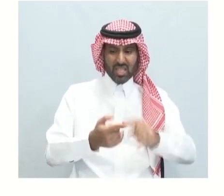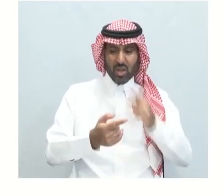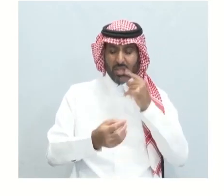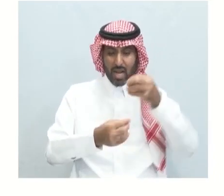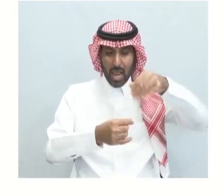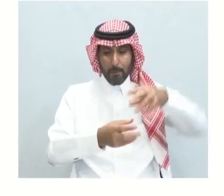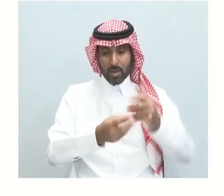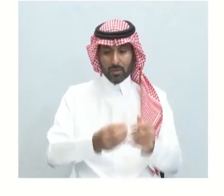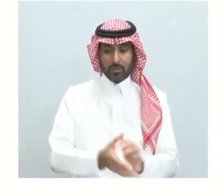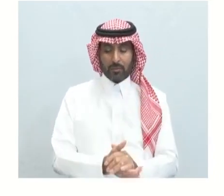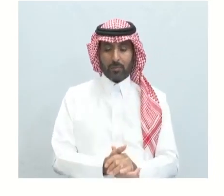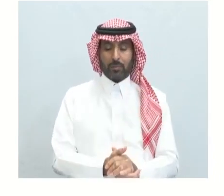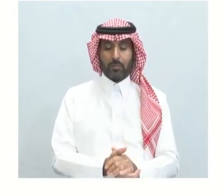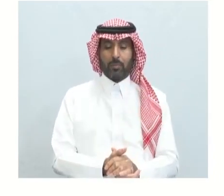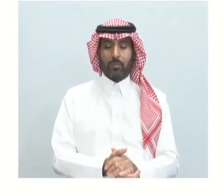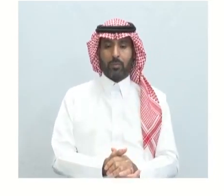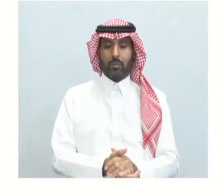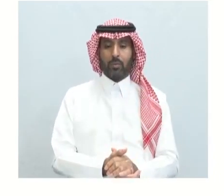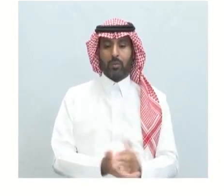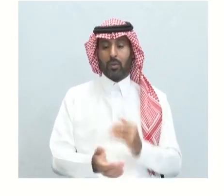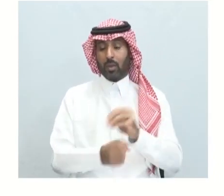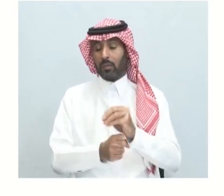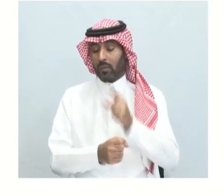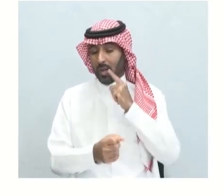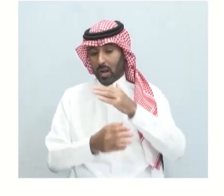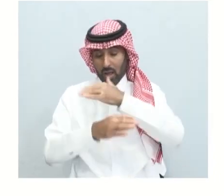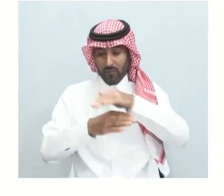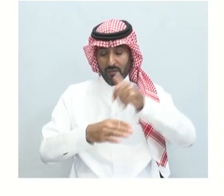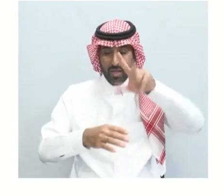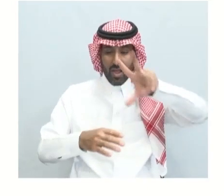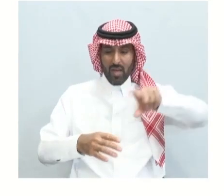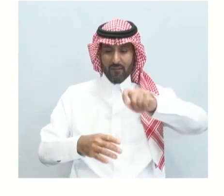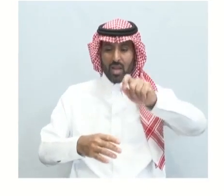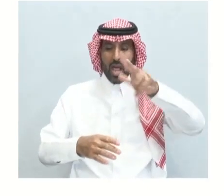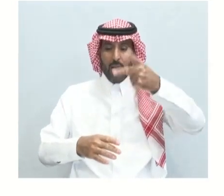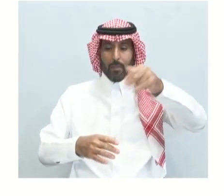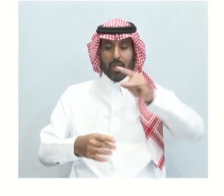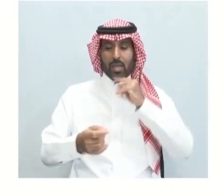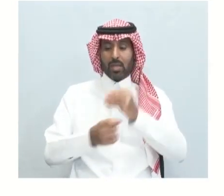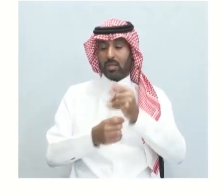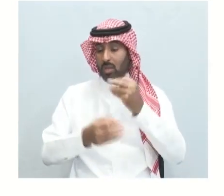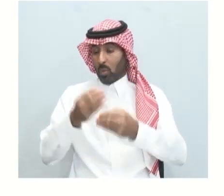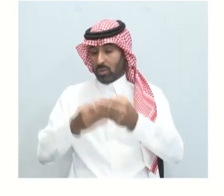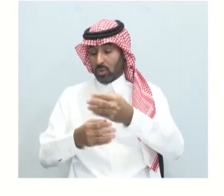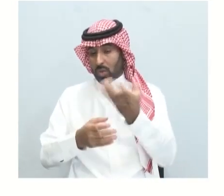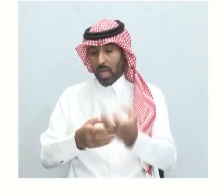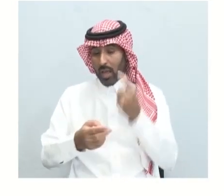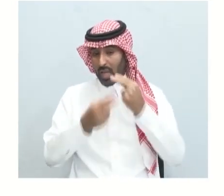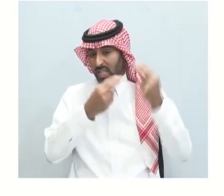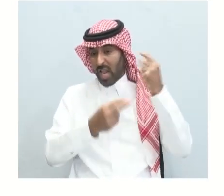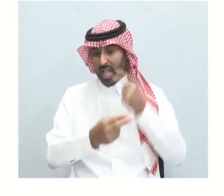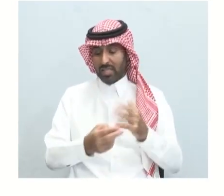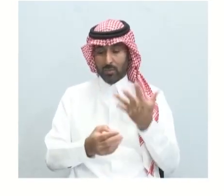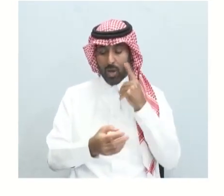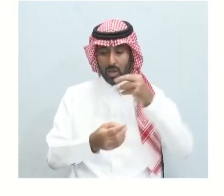الرمل ورمال السيليكون ايضا في الرف العربي اعزائي الطلبه ذكرنا فيما تتكون صخور حقب الحياه الحديثه من